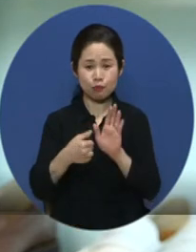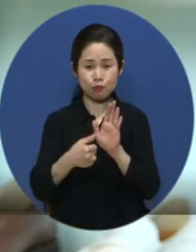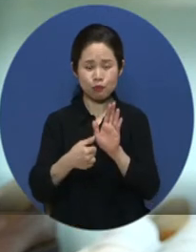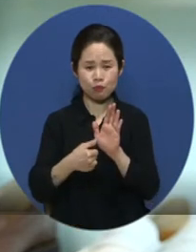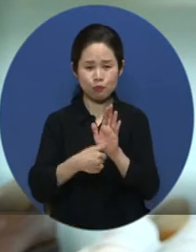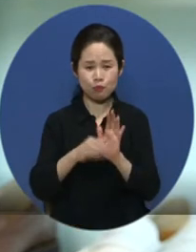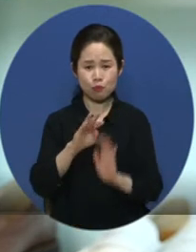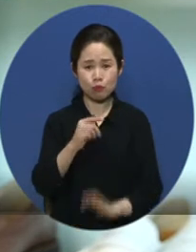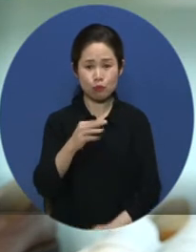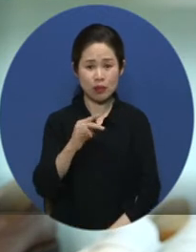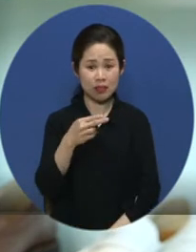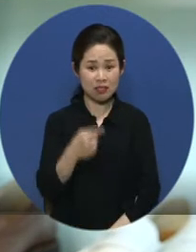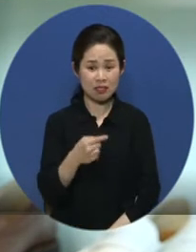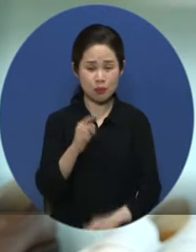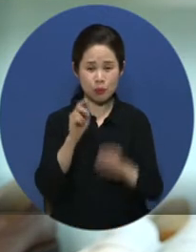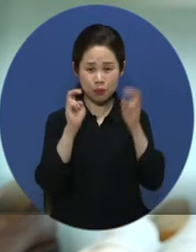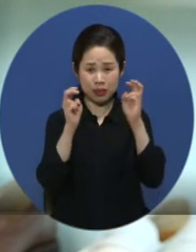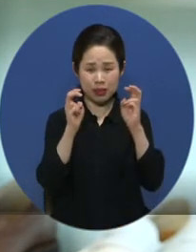청각장애인들의